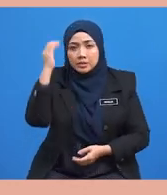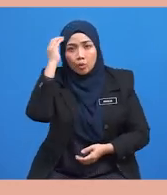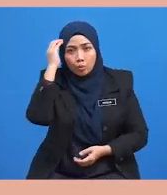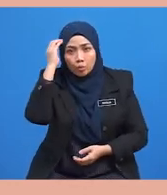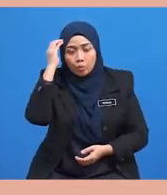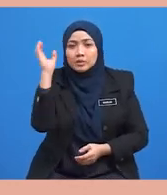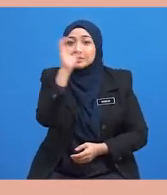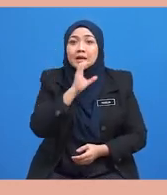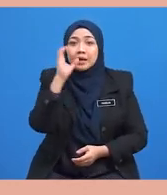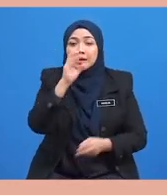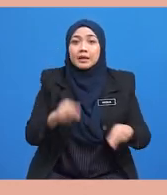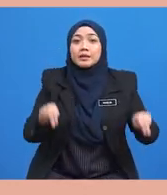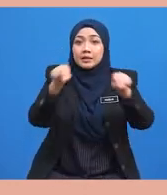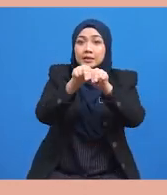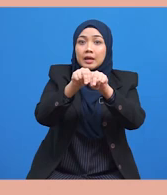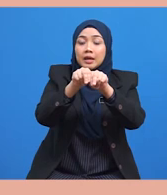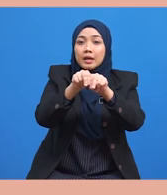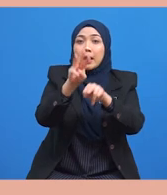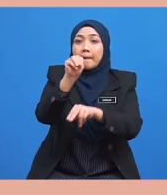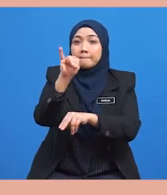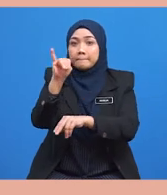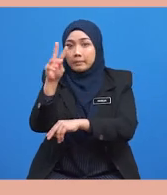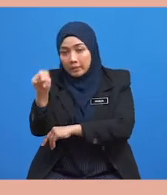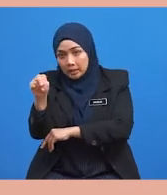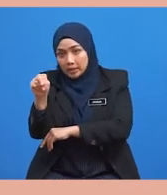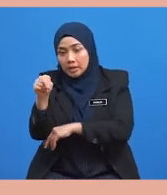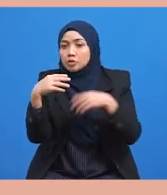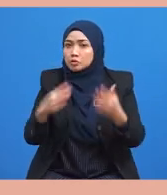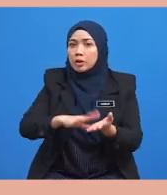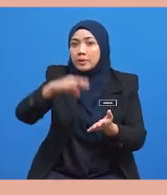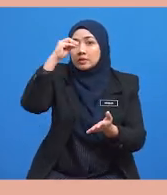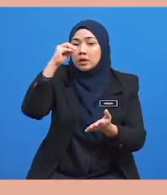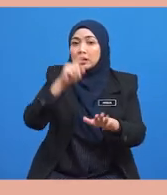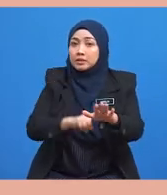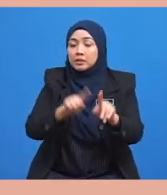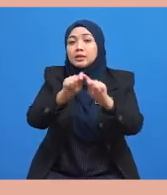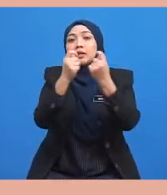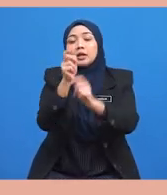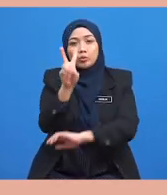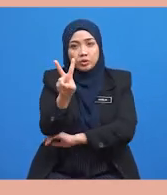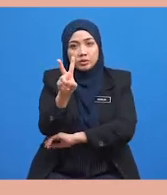tahu mencari nilai min seperti yang telah dipelajari semasa di tingkatan 2.